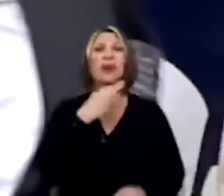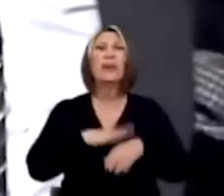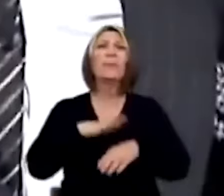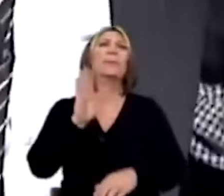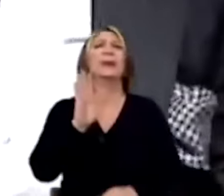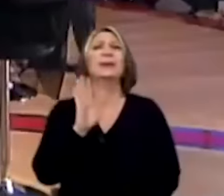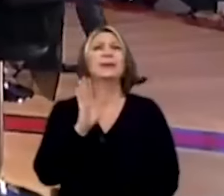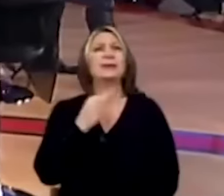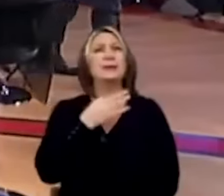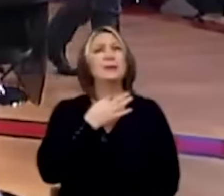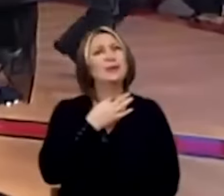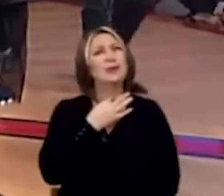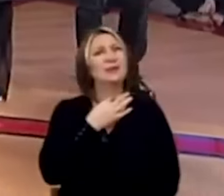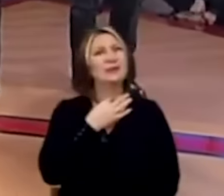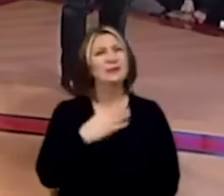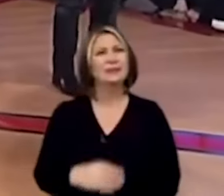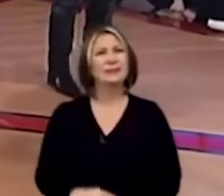yapmayın.